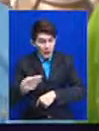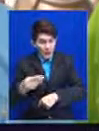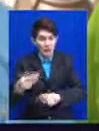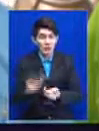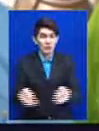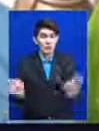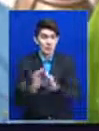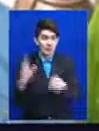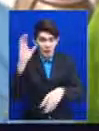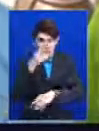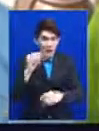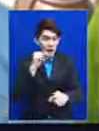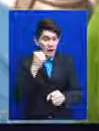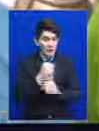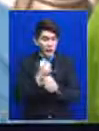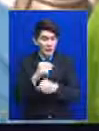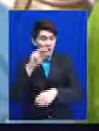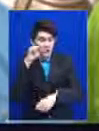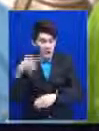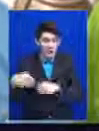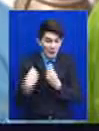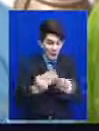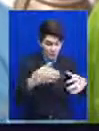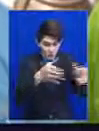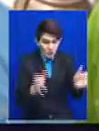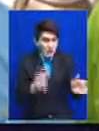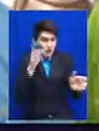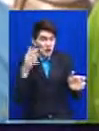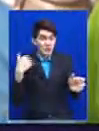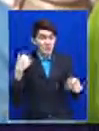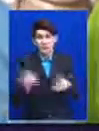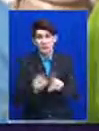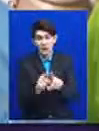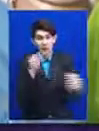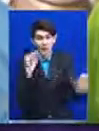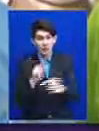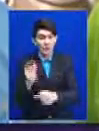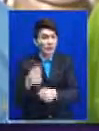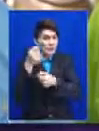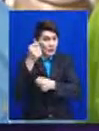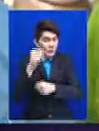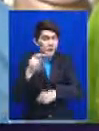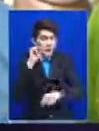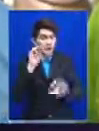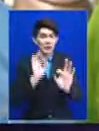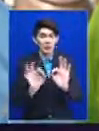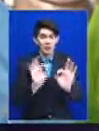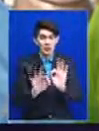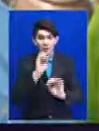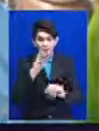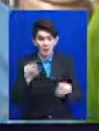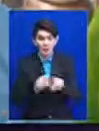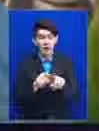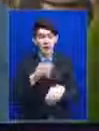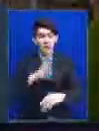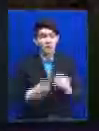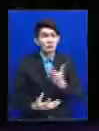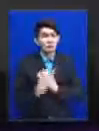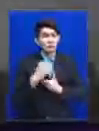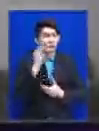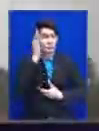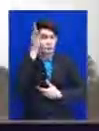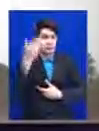เรือนการจัดหาน้ำมาเติมให้แหล่งน้ำใหญ่รวมไปถึงในเรื่องของการรณรงค์การใช้น้ำอย่างประหยัดซึ่งเป็นการสร้างจิตสำนึกในระยะยา